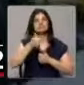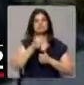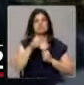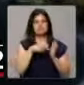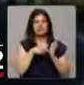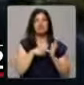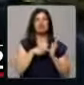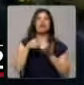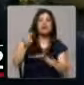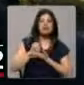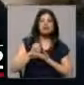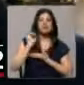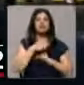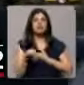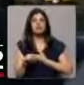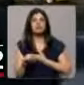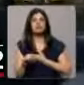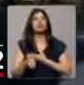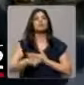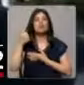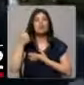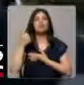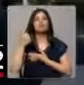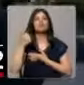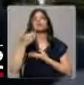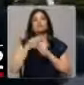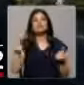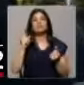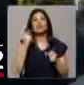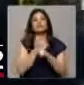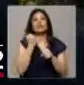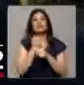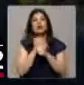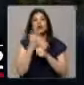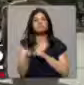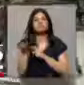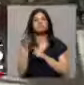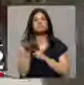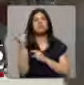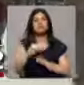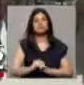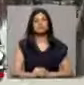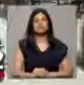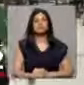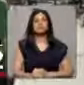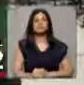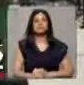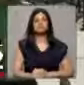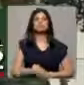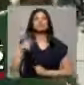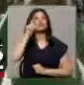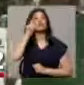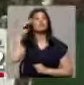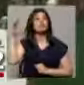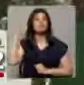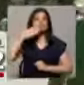μνημόνιο. Η λύση είναι να μπορέσουμε να διατάξουμε την παραγωγικό ιστό της χώρας. Και σε αυτή την προσπάθεια δεν περισσεύει κανείς. Uma boa ajuda está a chegar do turismo.